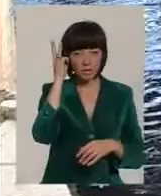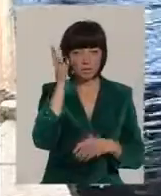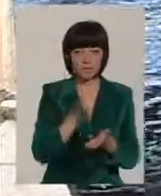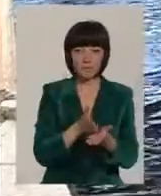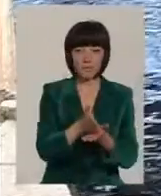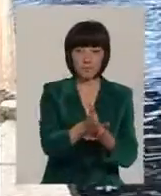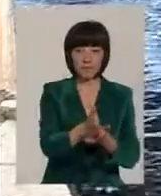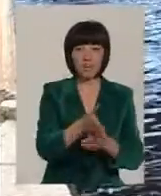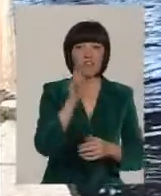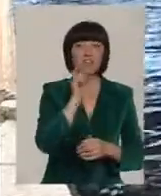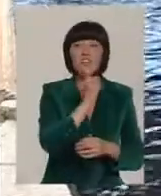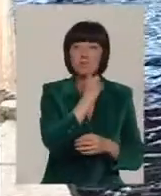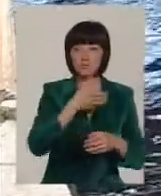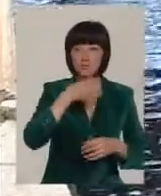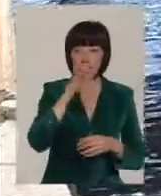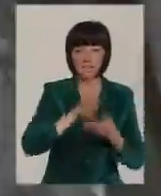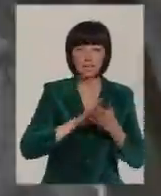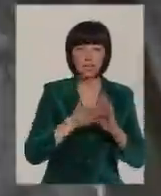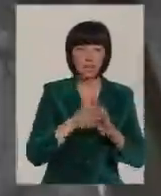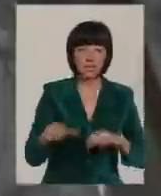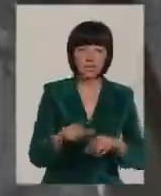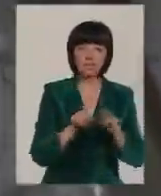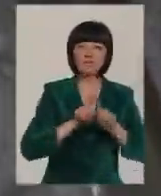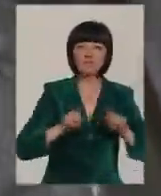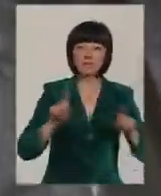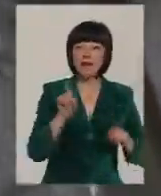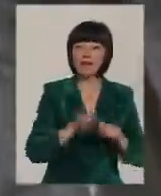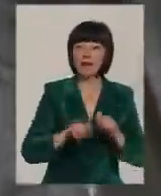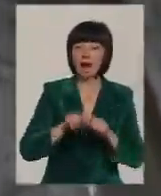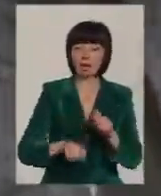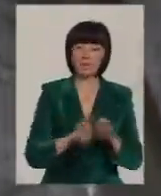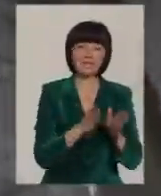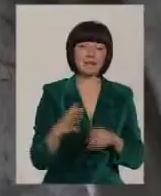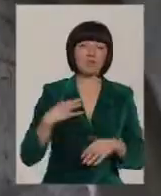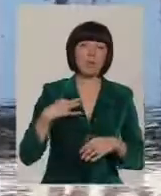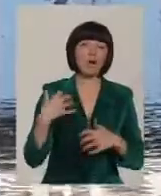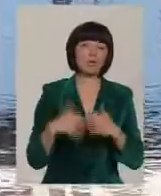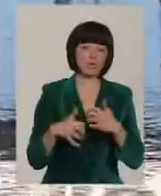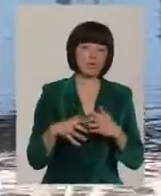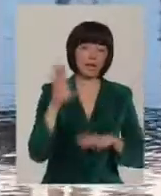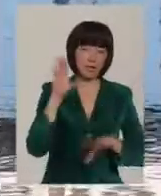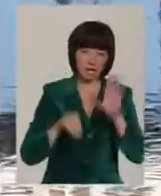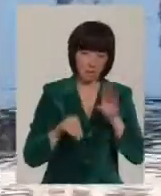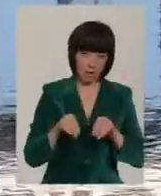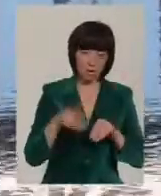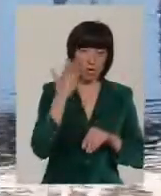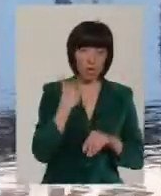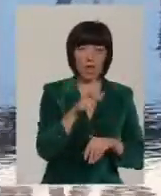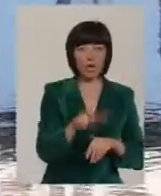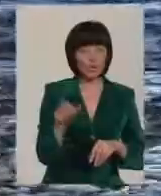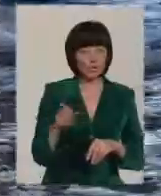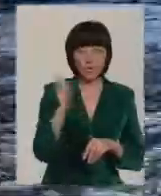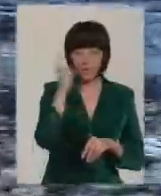п'є Вінниччина. Ситуація із річкою – своєрідний індикатор системної байдужості та недбалості, коли люди,